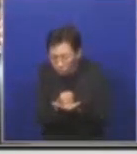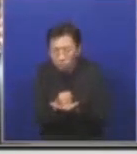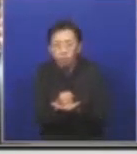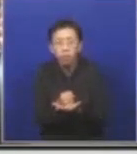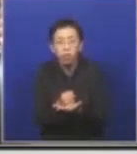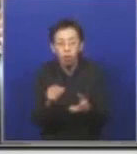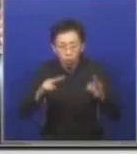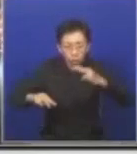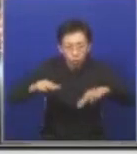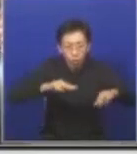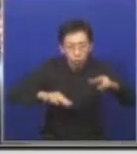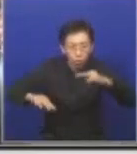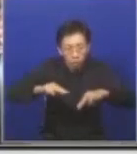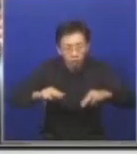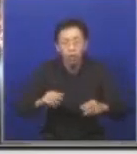มาดูแลตรวจสอบเพื่อความโปร่งใสในการใช้งบประมาณในครั้งนี้ซึ่งเป็นเงินท่านจะเรียกว่ายังไงก็แล้วแต่แน่นอนต้องเป็นเงินของพี่น้องประชาชนไม่ว่าจะเป็นเงินกู้หรือนี่คนที่รับผิดชอบก็คือพี่น้องประชาชนคนไทยทั้งแผ่นดินขอกราบขอบพระคุณครับท่านประธาน